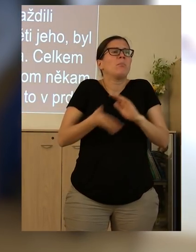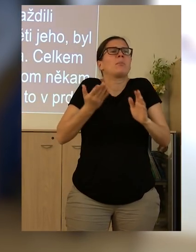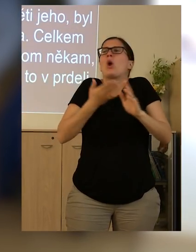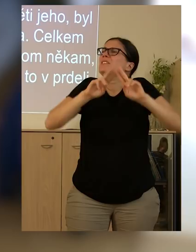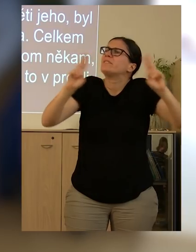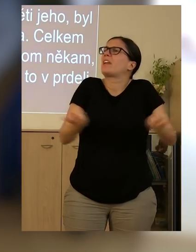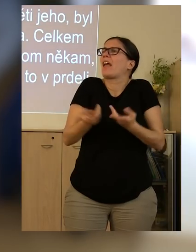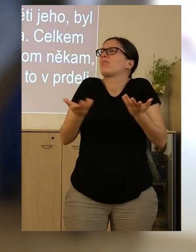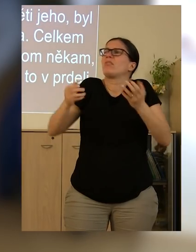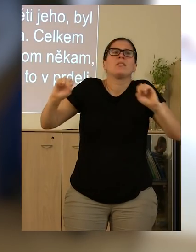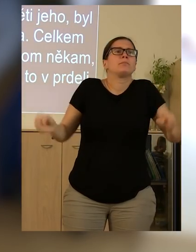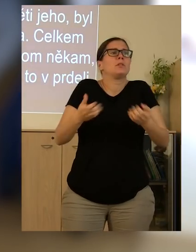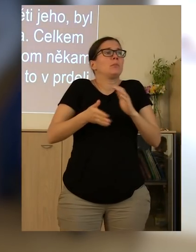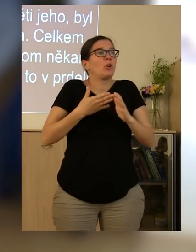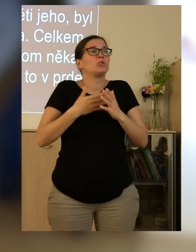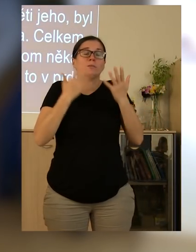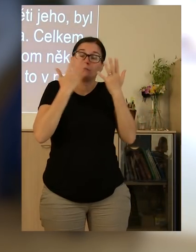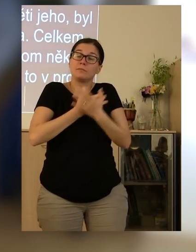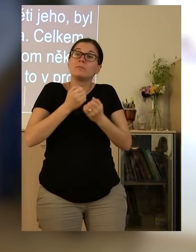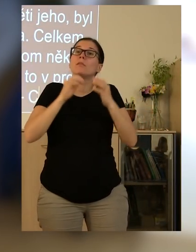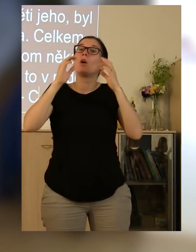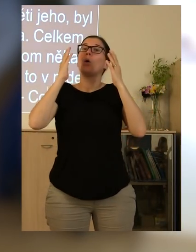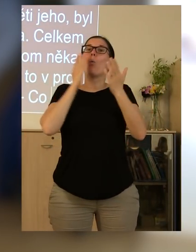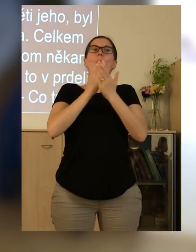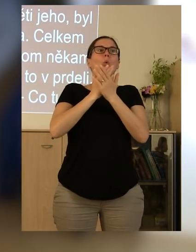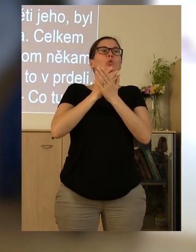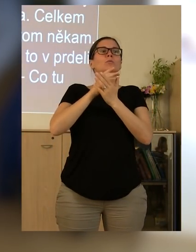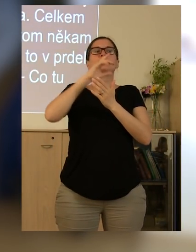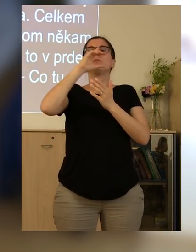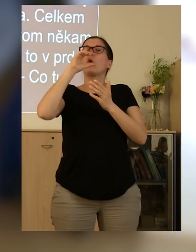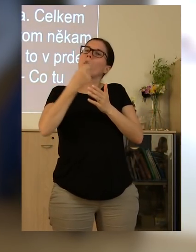smysl. A v tu chvíli k němu promluví ta mocnost a ta mocnost mu řekne,